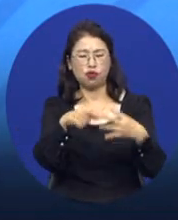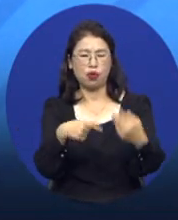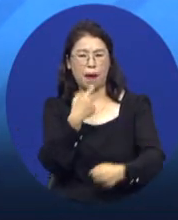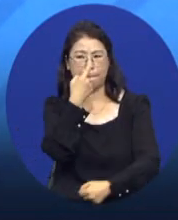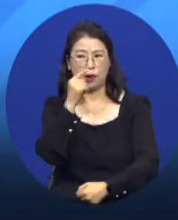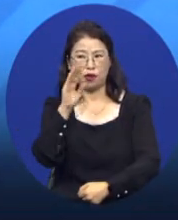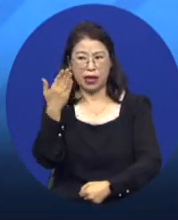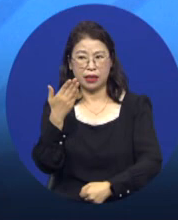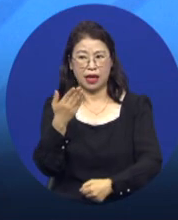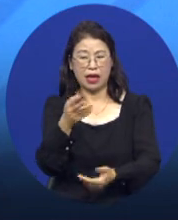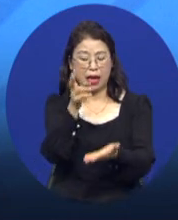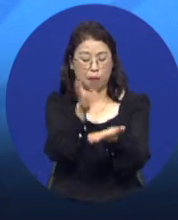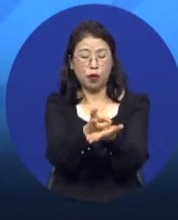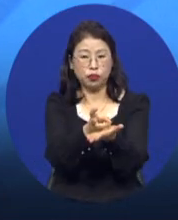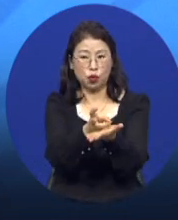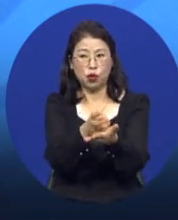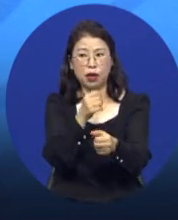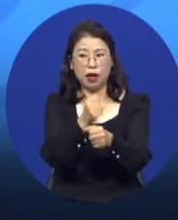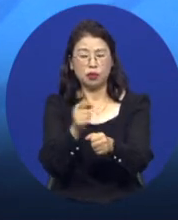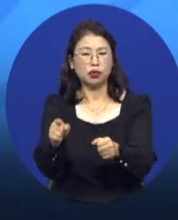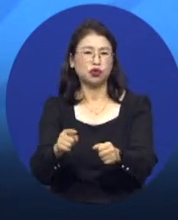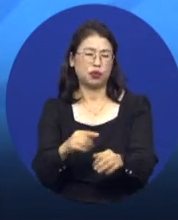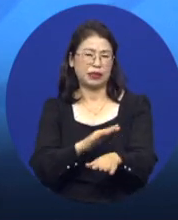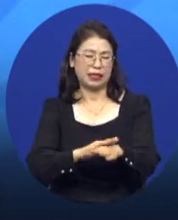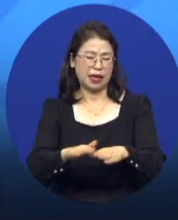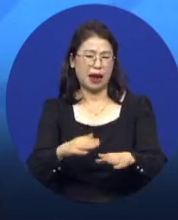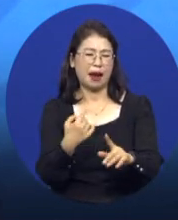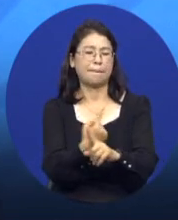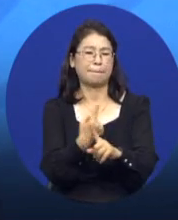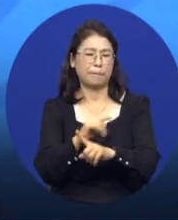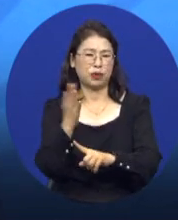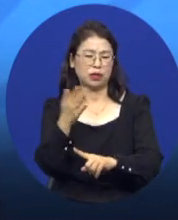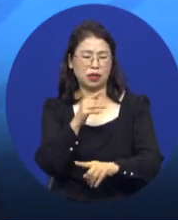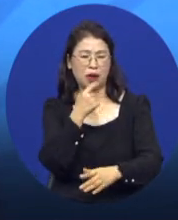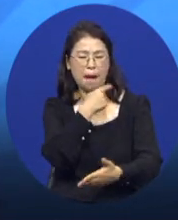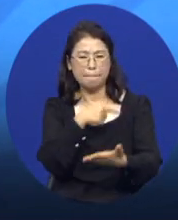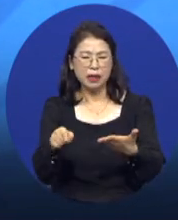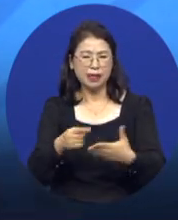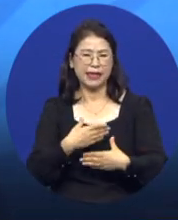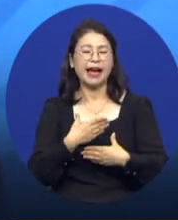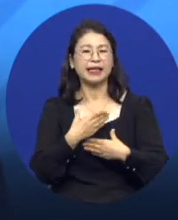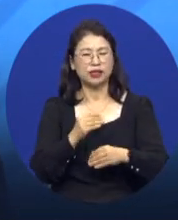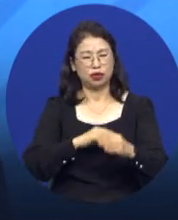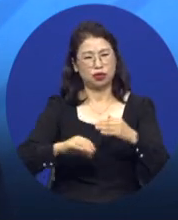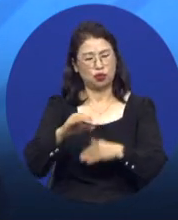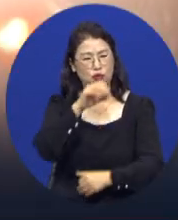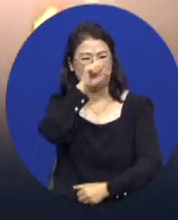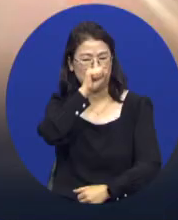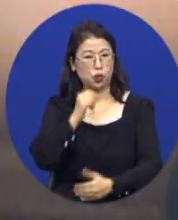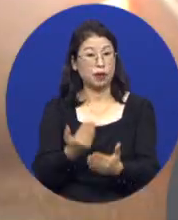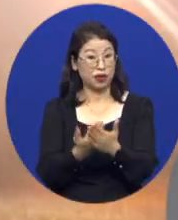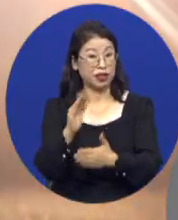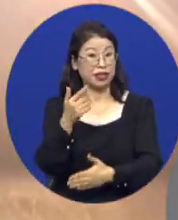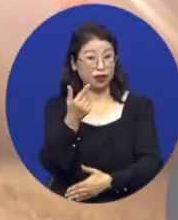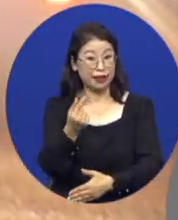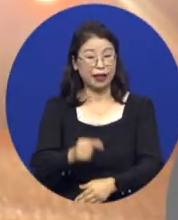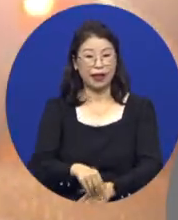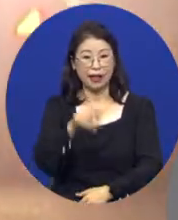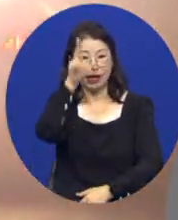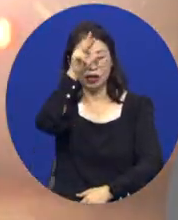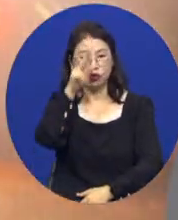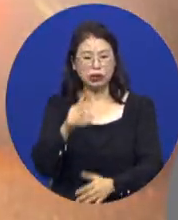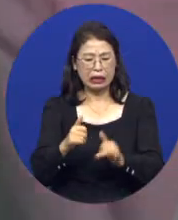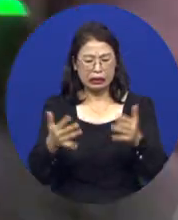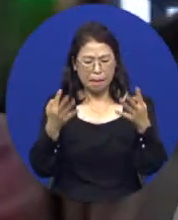교정 프로그램에 의무적으로 하면은이 사람이 교화가 돼서 피해자에 대한 안전이 더 확보되지 않을까 경찰은